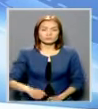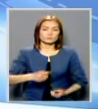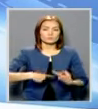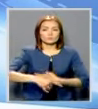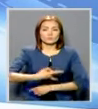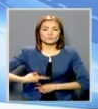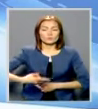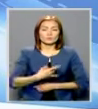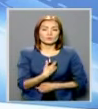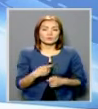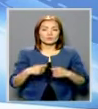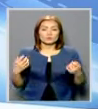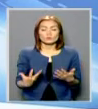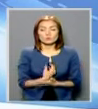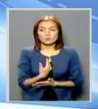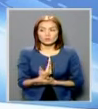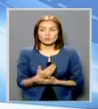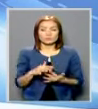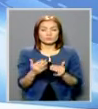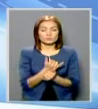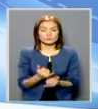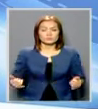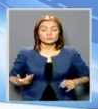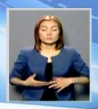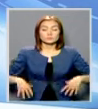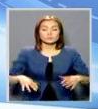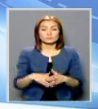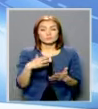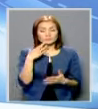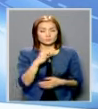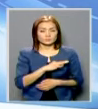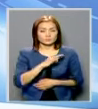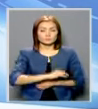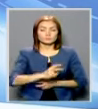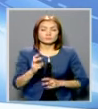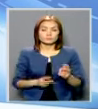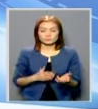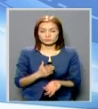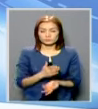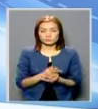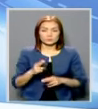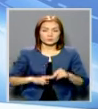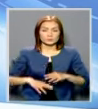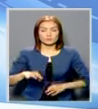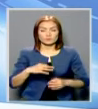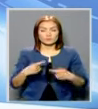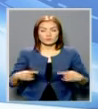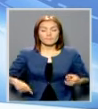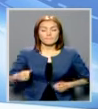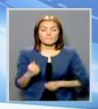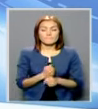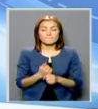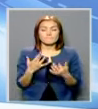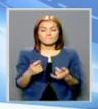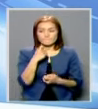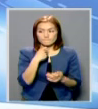Предприниматели региона презентовали свою продукцию населению. Этой компании легкой промышленности и производства строительных материалов, производители